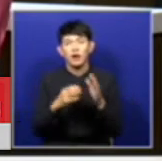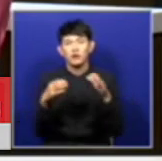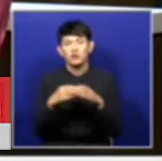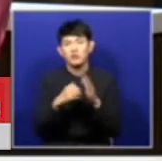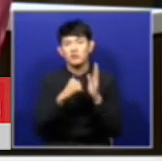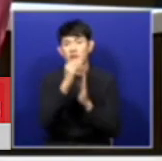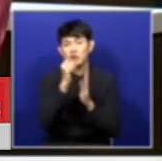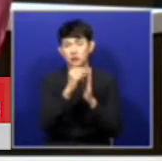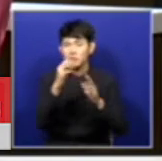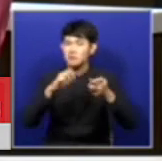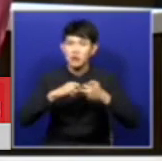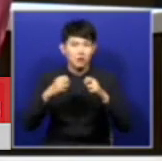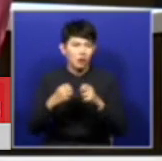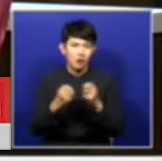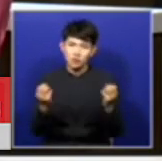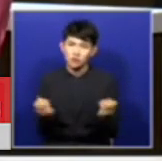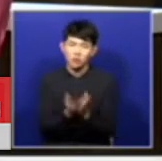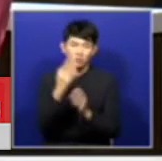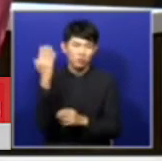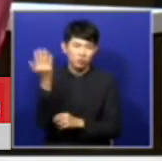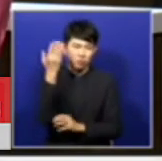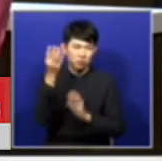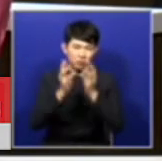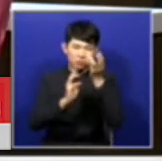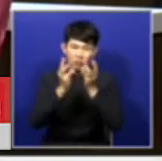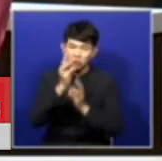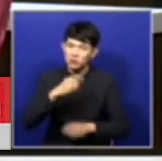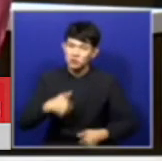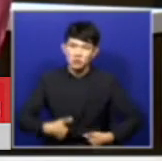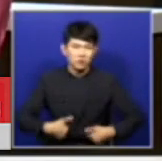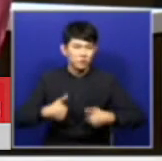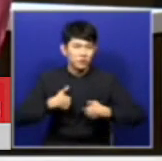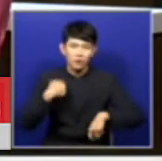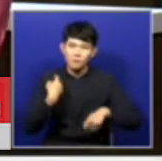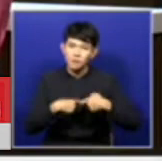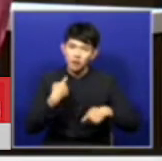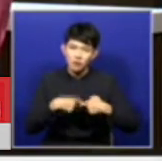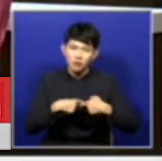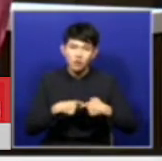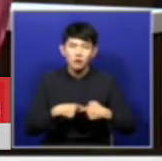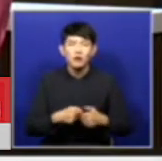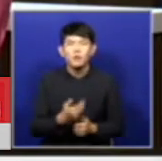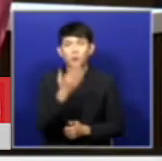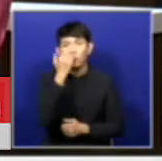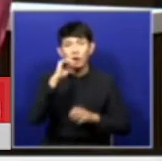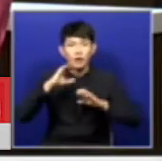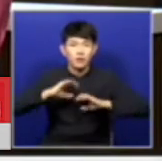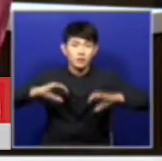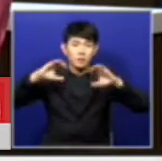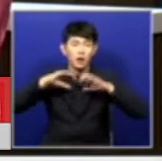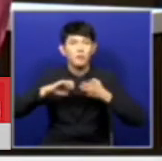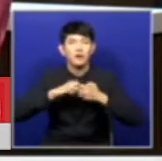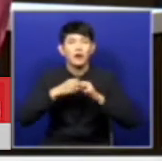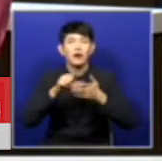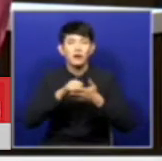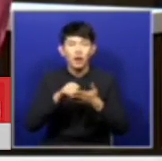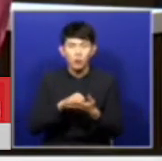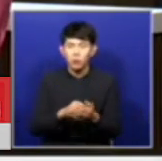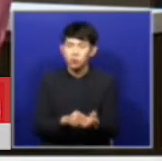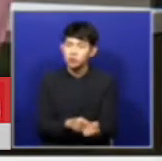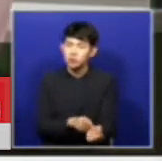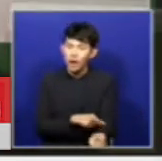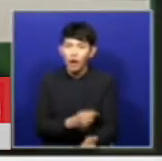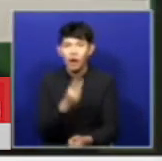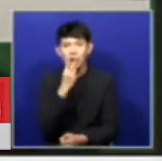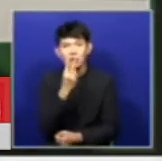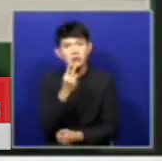ปัญหาเรื่องของฝุ่นควันเนี่ยมีความลำบากเป็นอย่างยิ่งโดยเฉพาะการแก้ไขปัญหาของภาครัฐซึ่งล่าช้าและไม่เป็นรูปธรรม